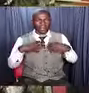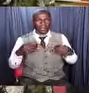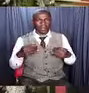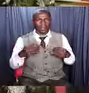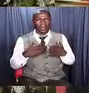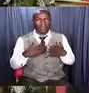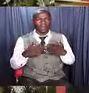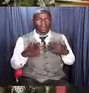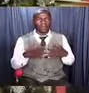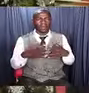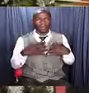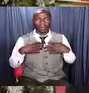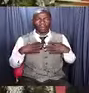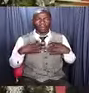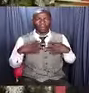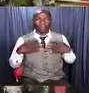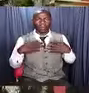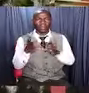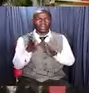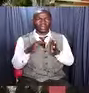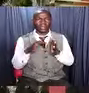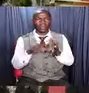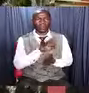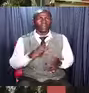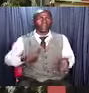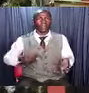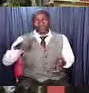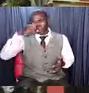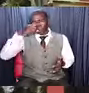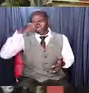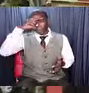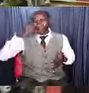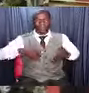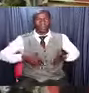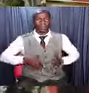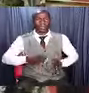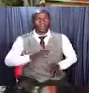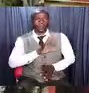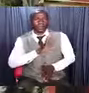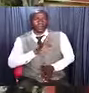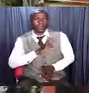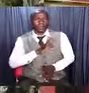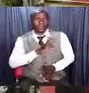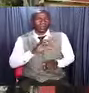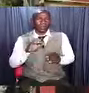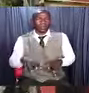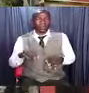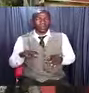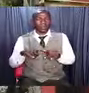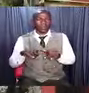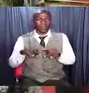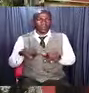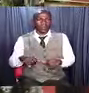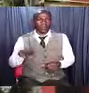TB. And all the signs of the TB. Bwana Yesu. The Lord Jesus. Kwa sababu ninazaa matunda. Because I was being fruitful. Ya kuachilia ya kudumu.